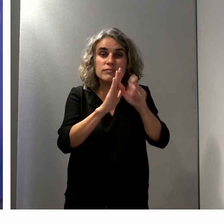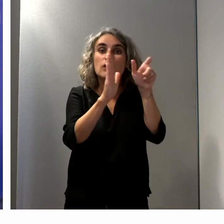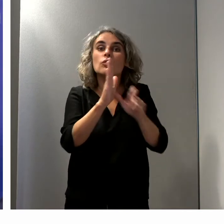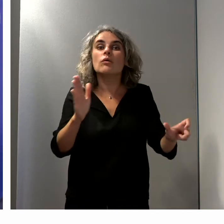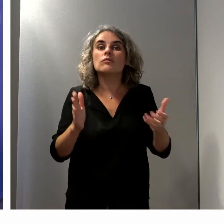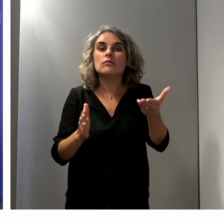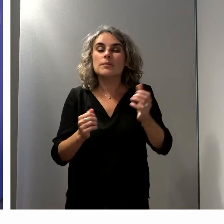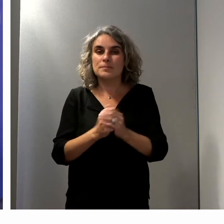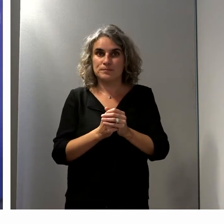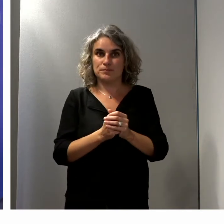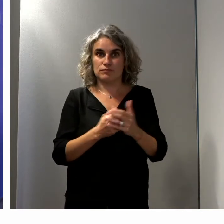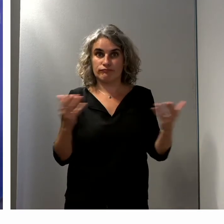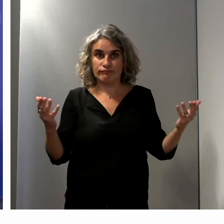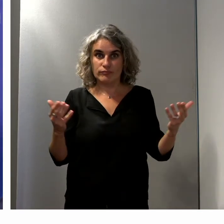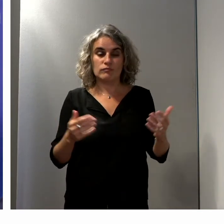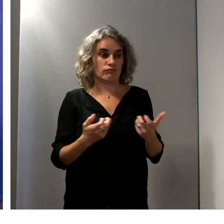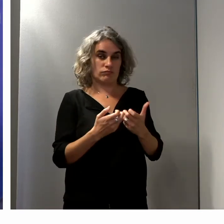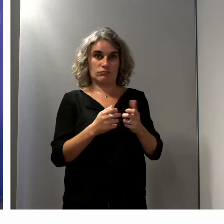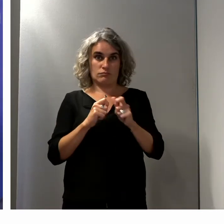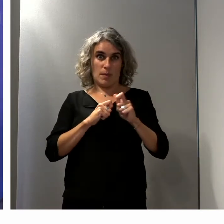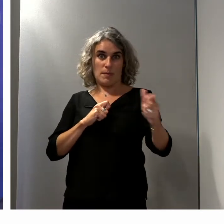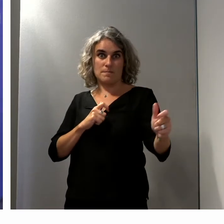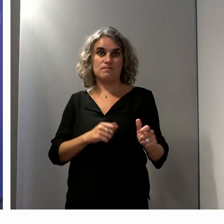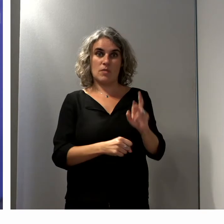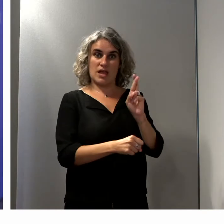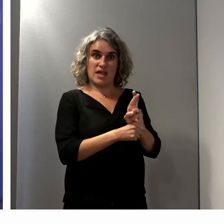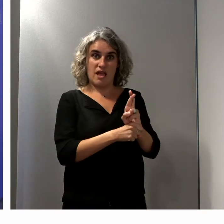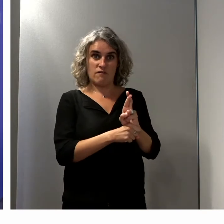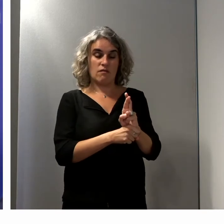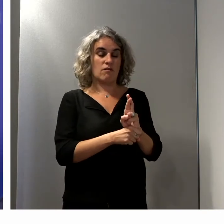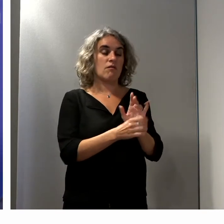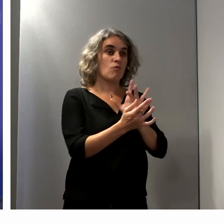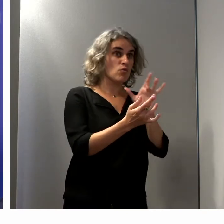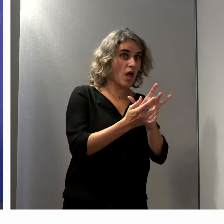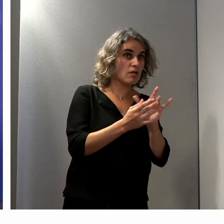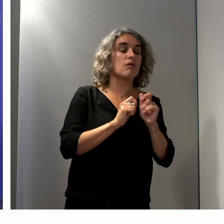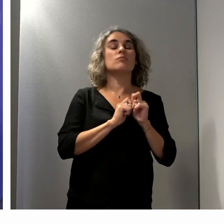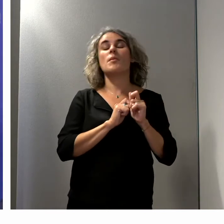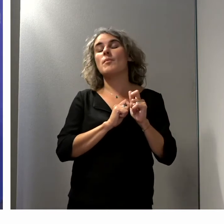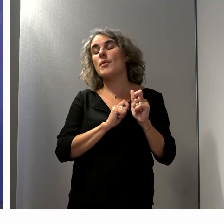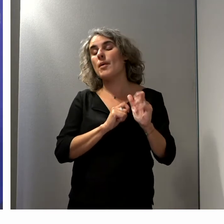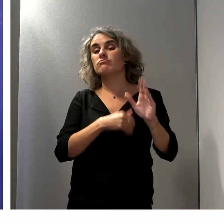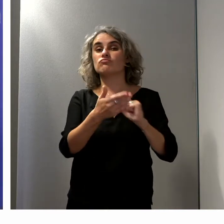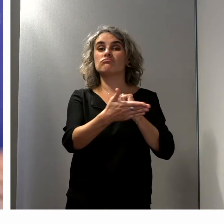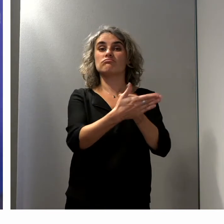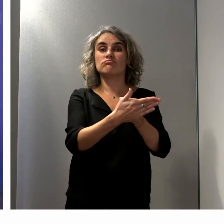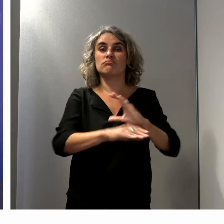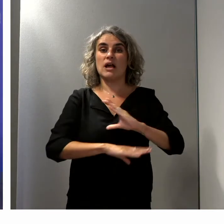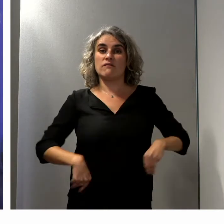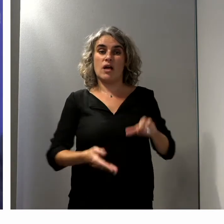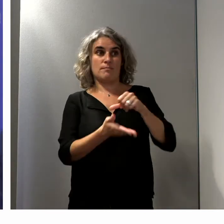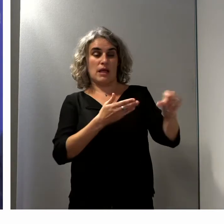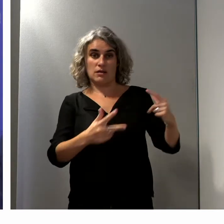où je prends ma réservation jusqu'au moment où je peut-être paye l'addition. Donc tout ça, c'est une expérience, donc